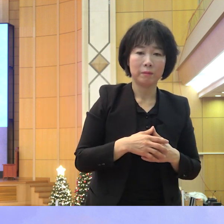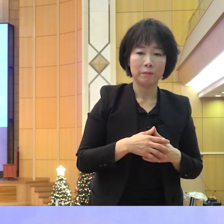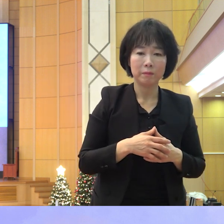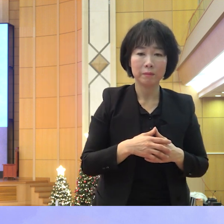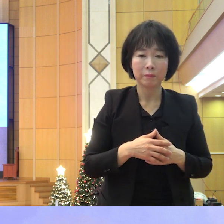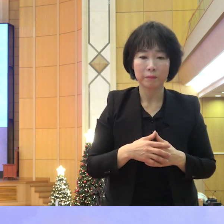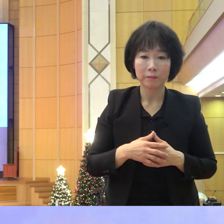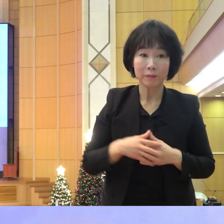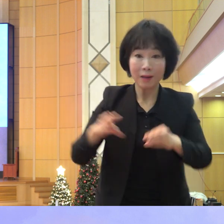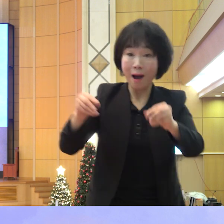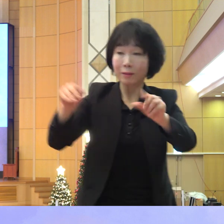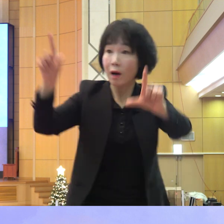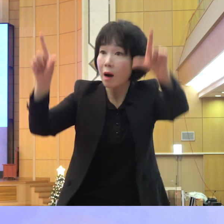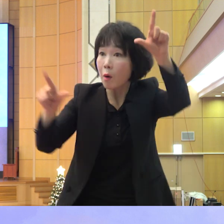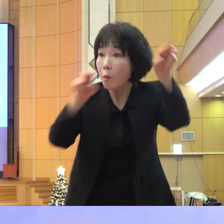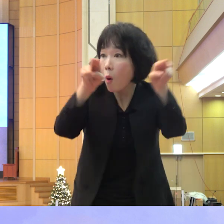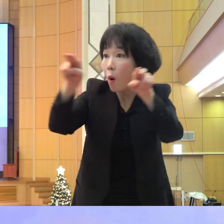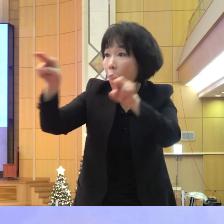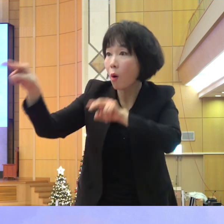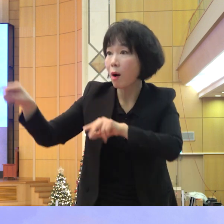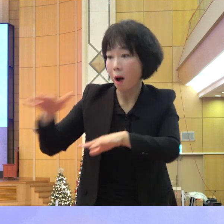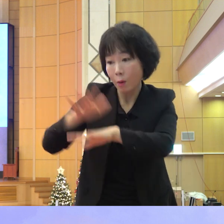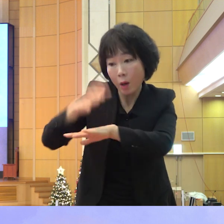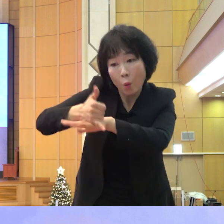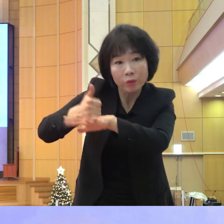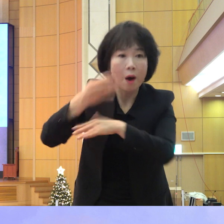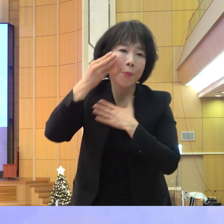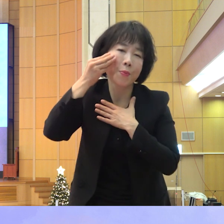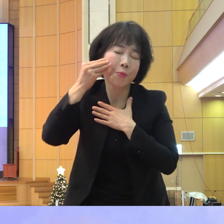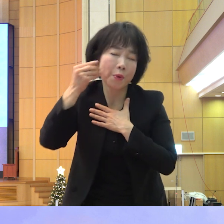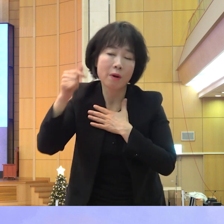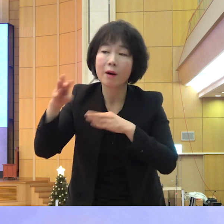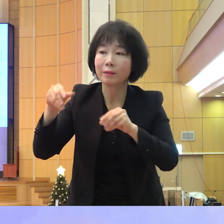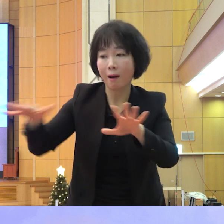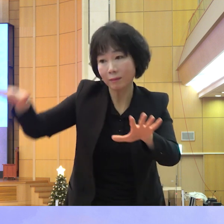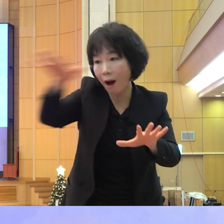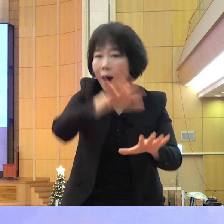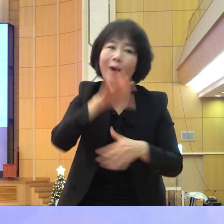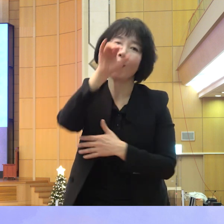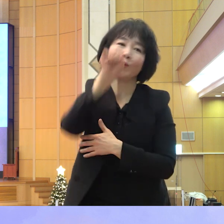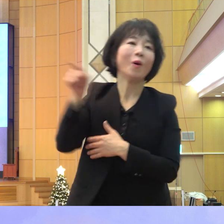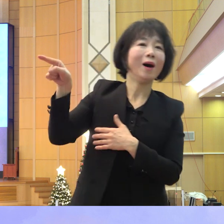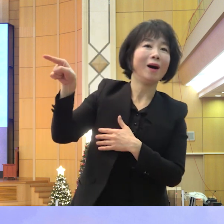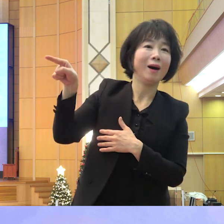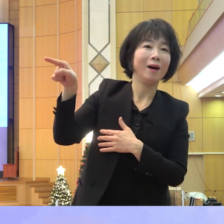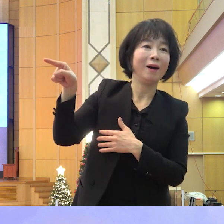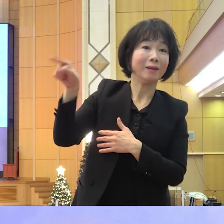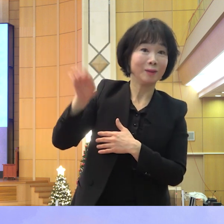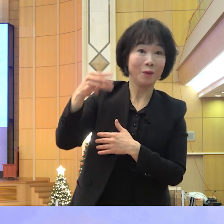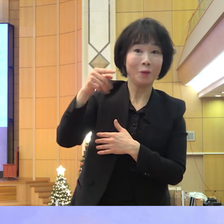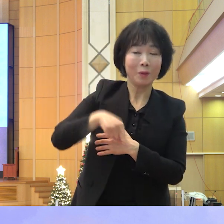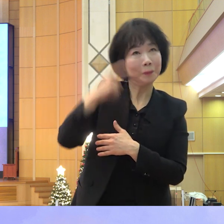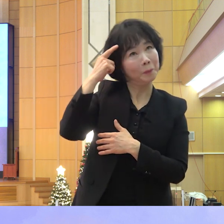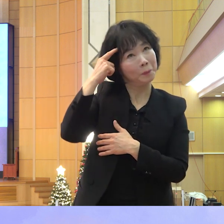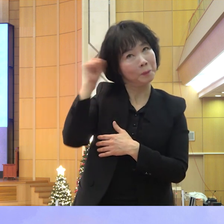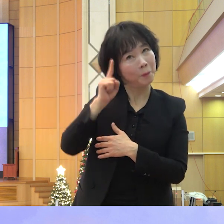참 기름진 땅이고 농사 짓기 좋고 너무너무 좋아. 그래서 롯이라는 사람은